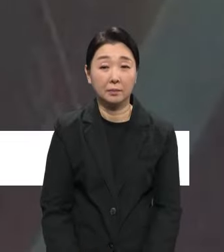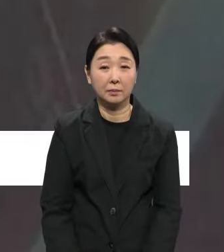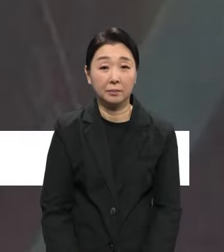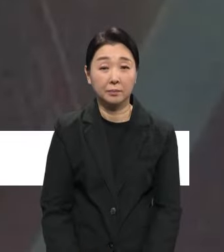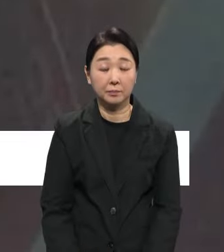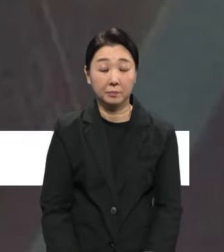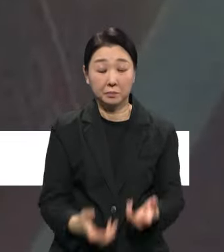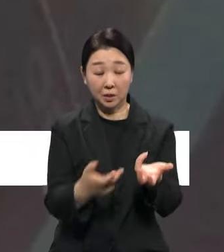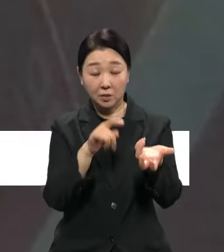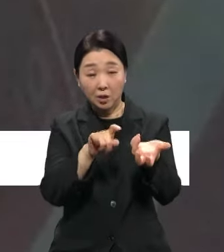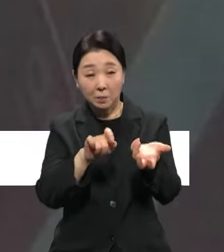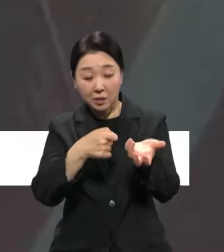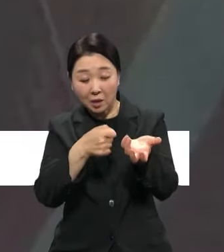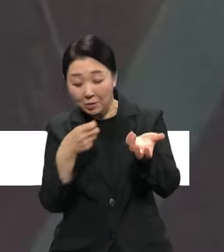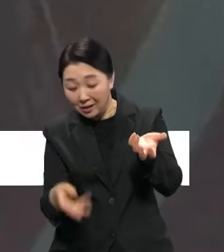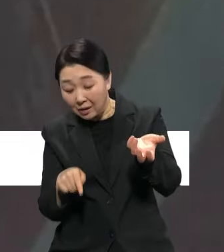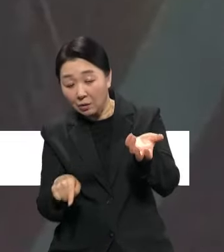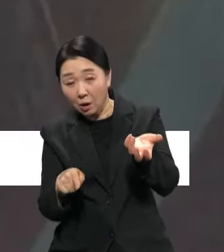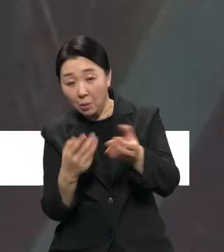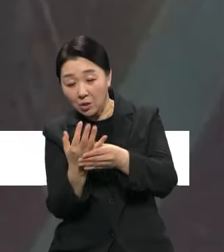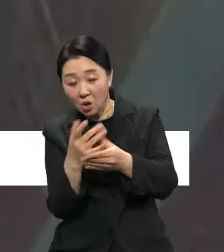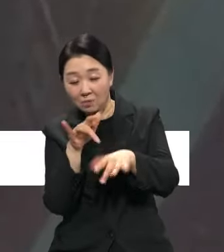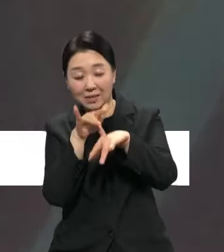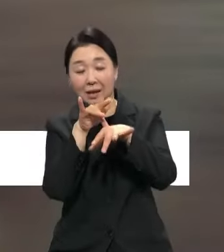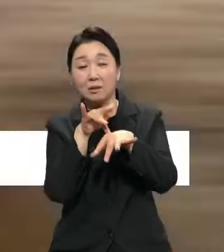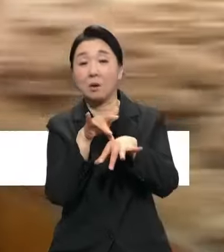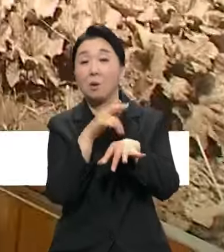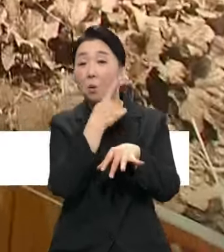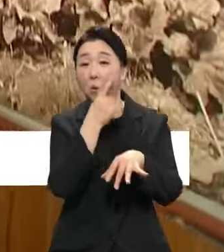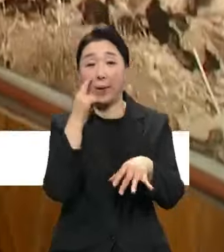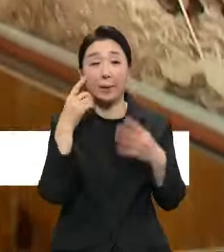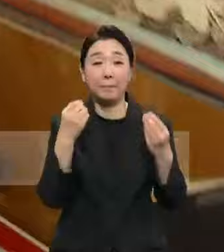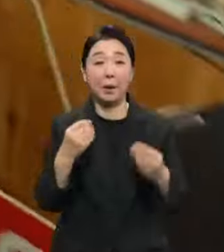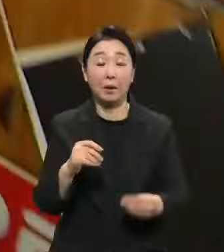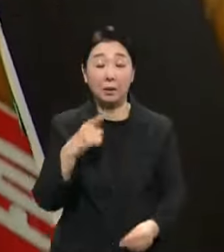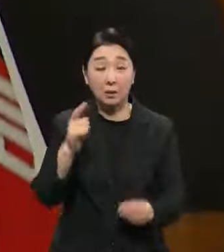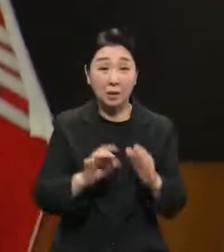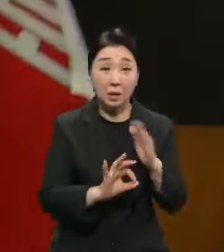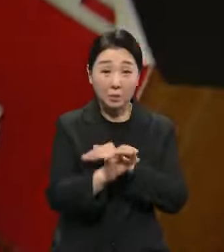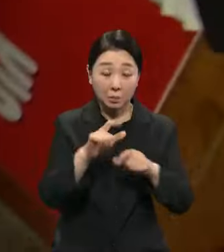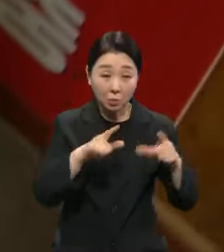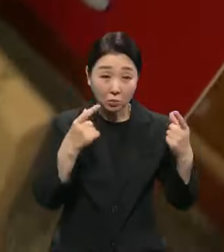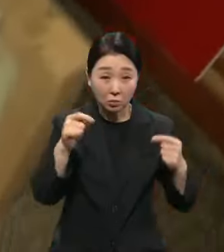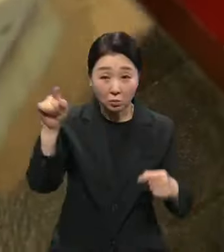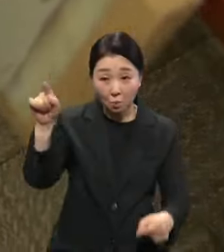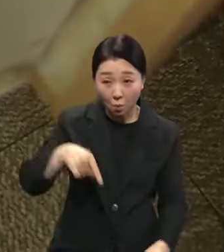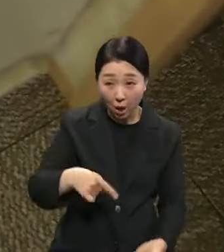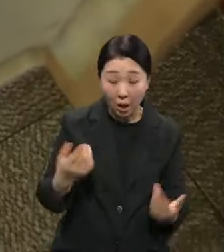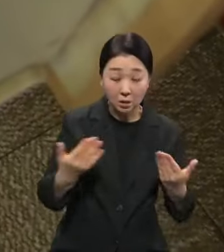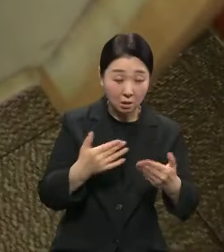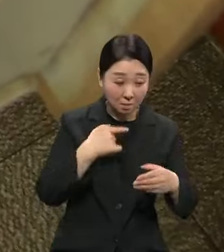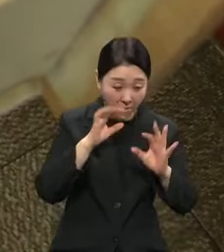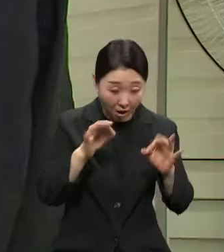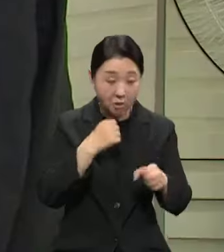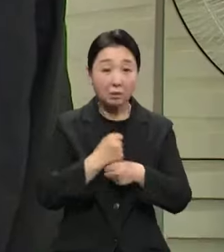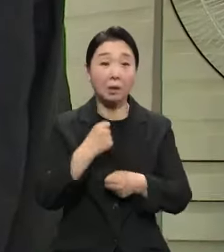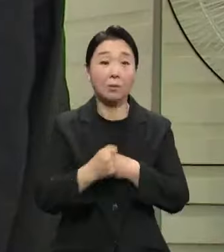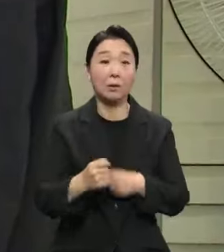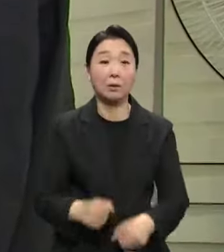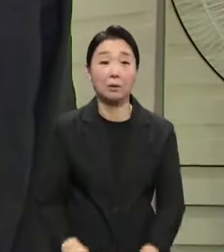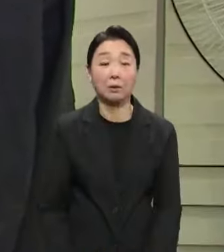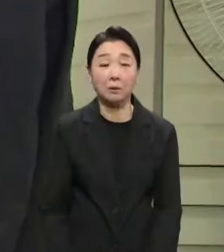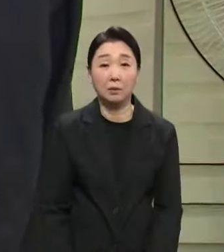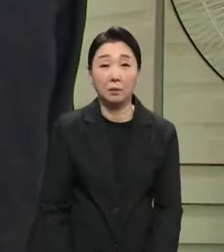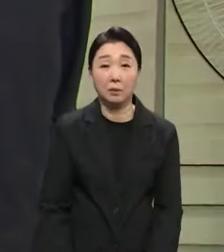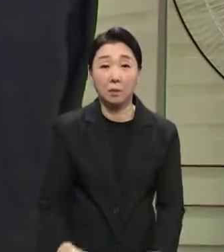자물쇠가 떨어져 있었고 현금이 없어진 거를 확인을 다음 날 평소처럼 출근한 업주는 당황했습니다.